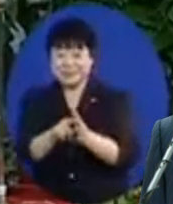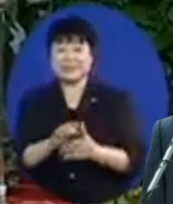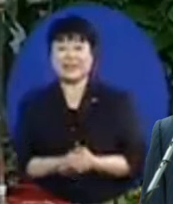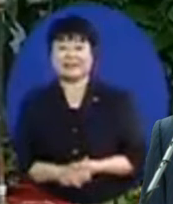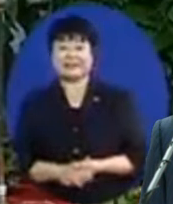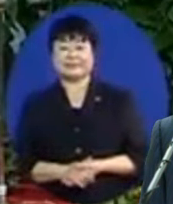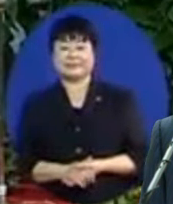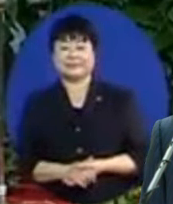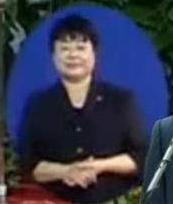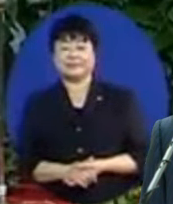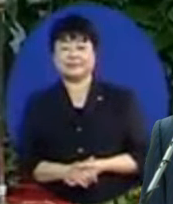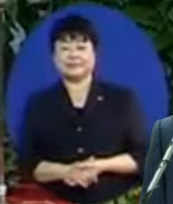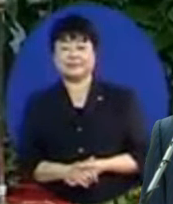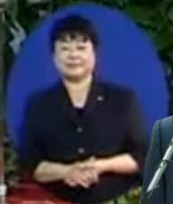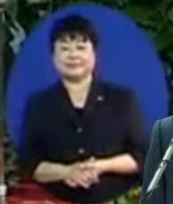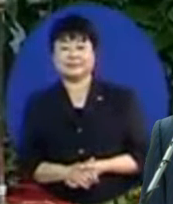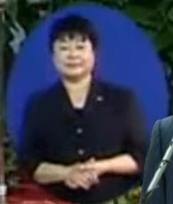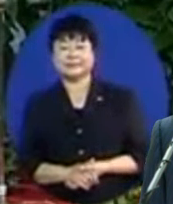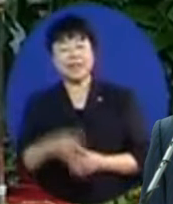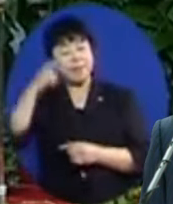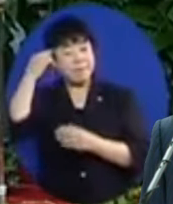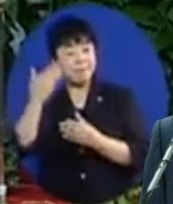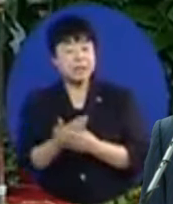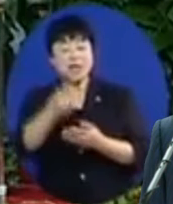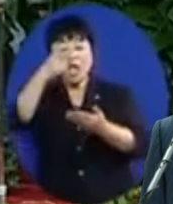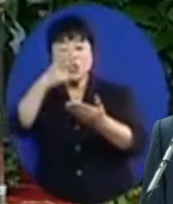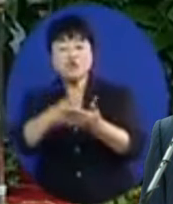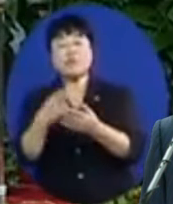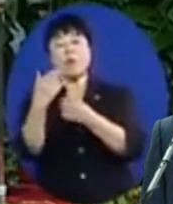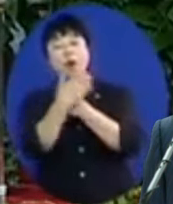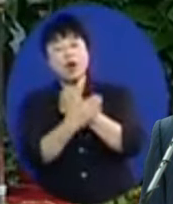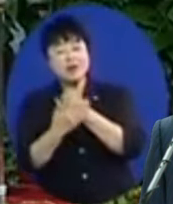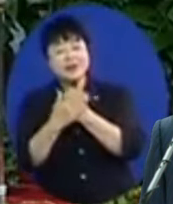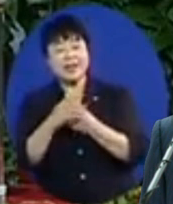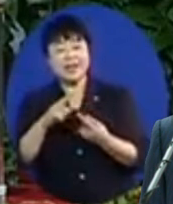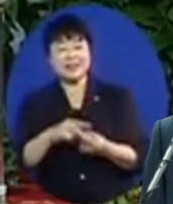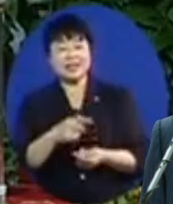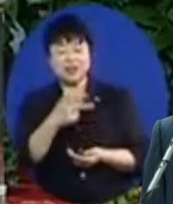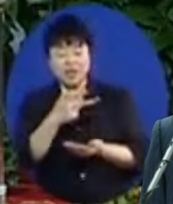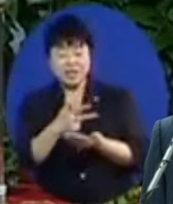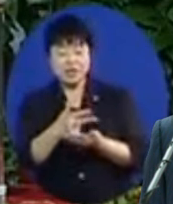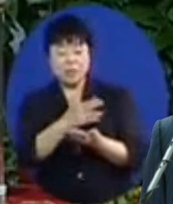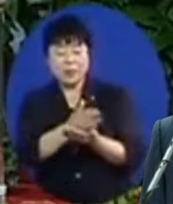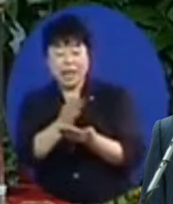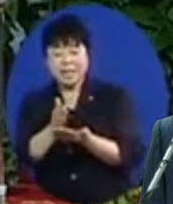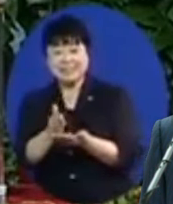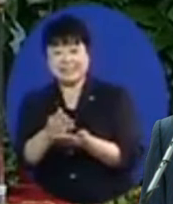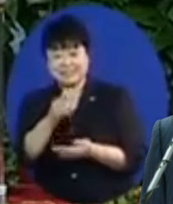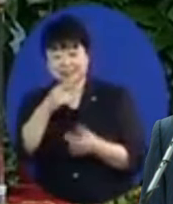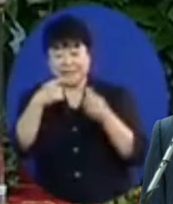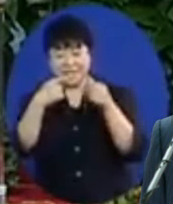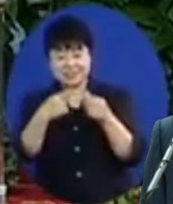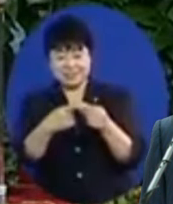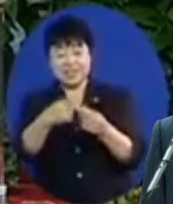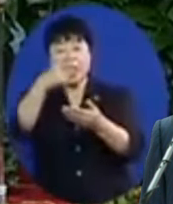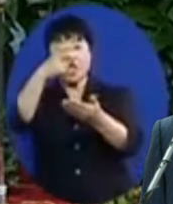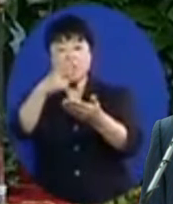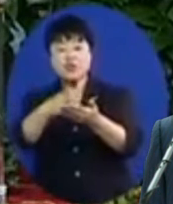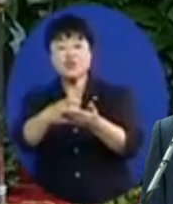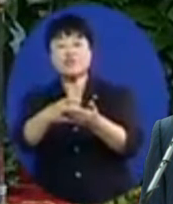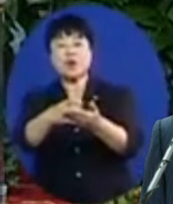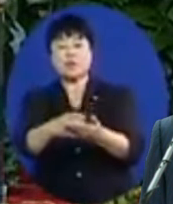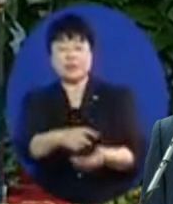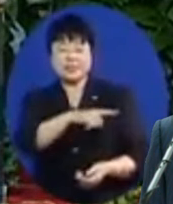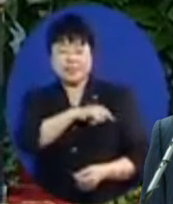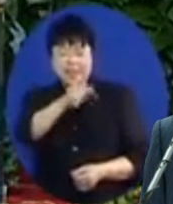것입니다. 디한 박사가 율법과 은혜에 대하여 일곱 가지 아주 간략하게 표현을 했습니다. 첫째, 율법은 가장